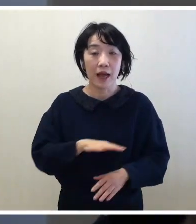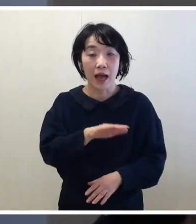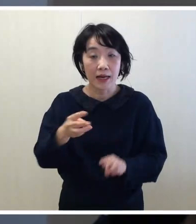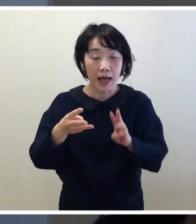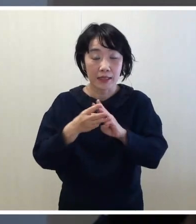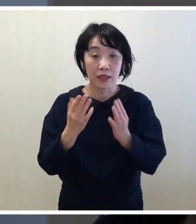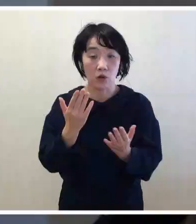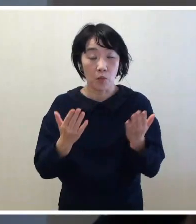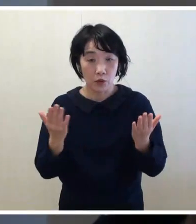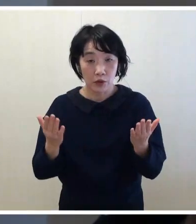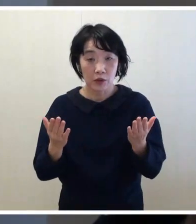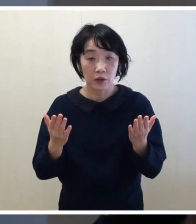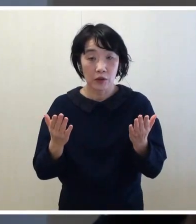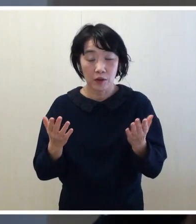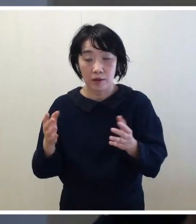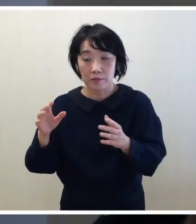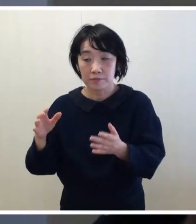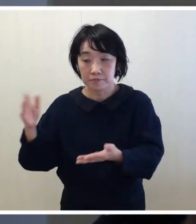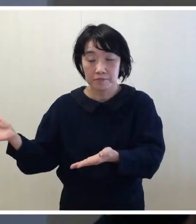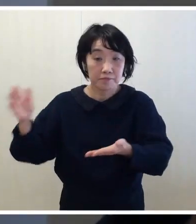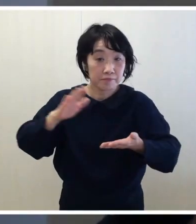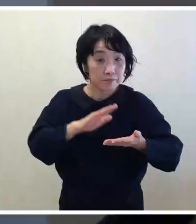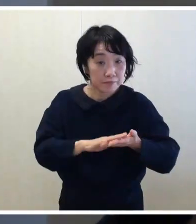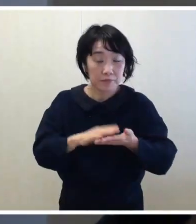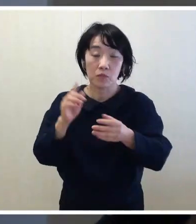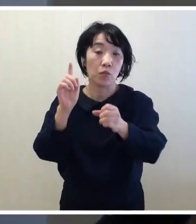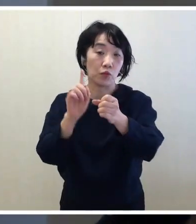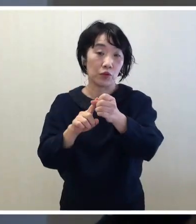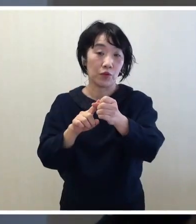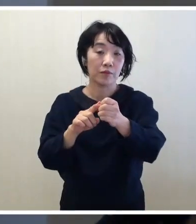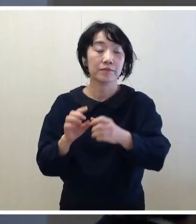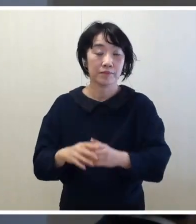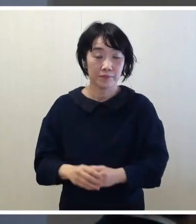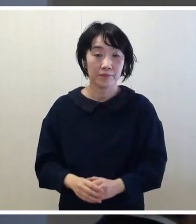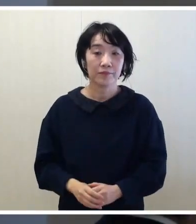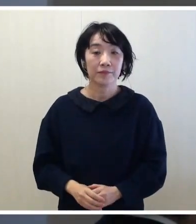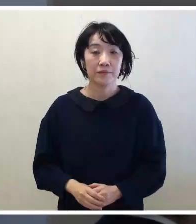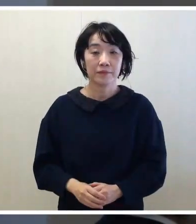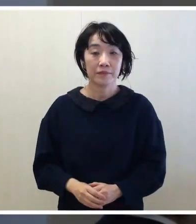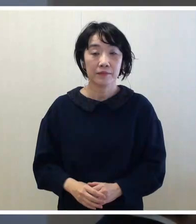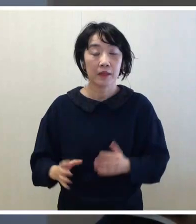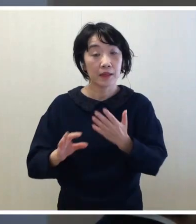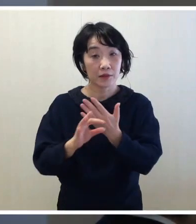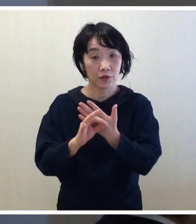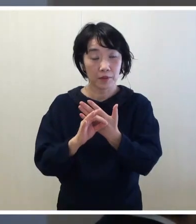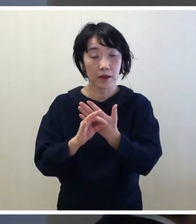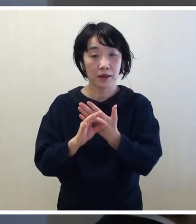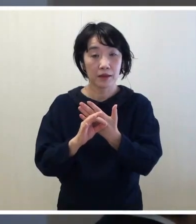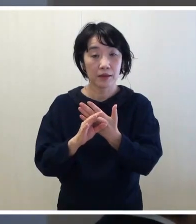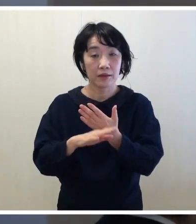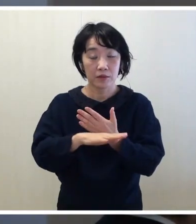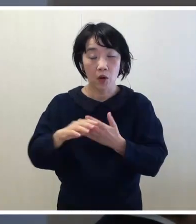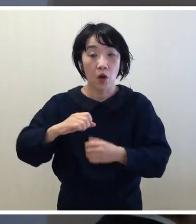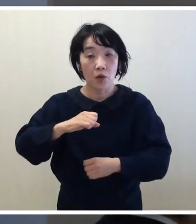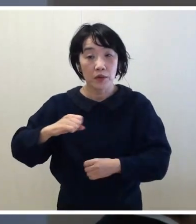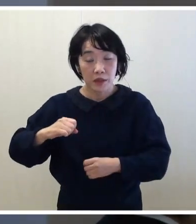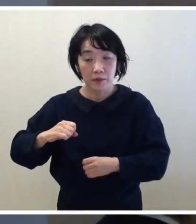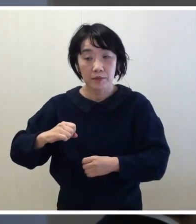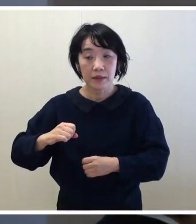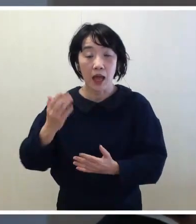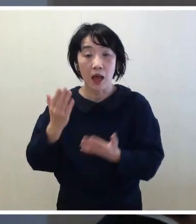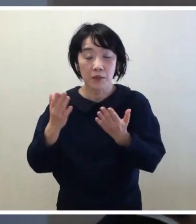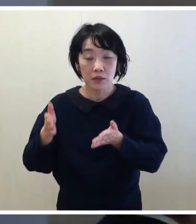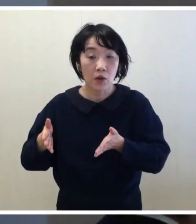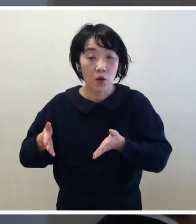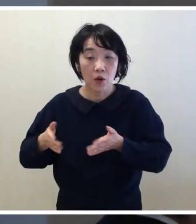まして、この原田の森を、まあ、しっかりと継承していくということを目標に掲げてございます。まあ、例えば敷地